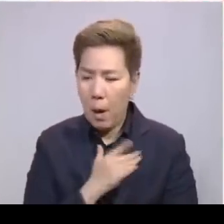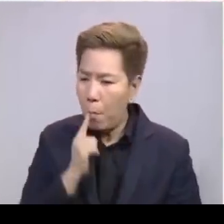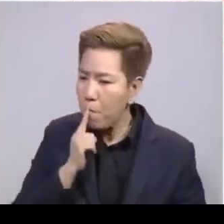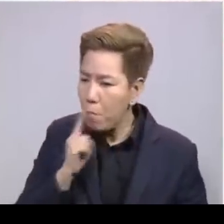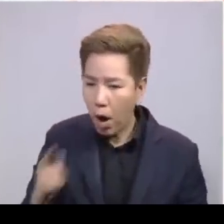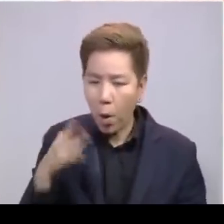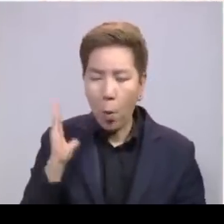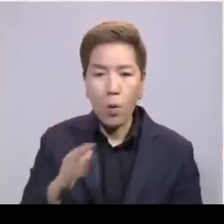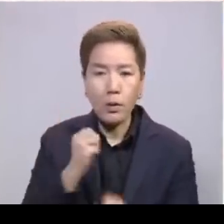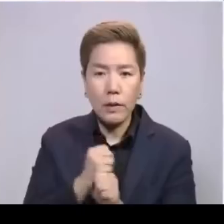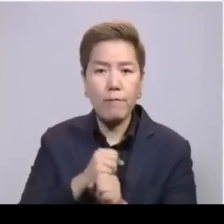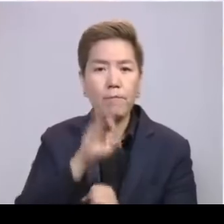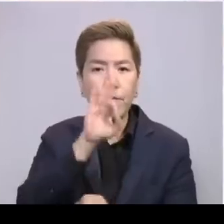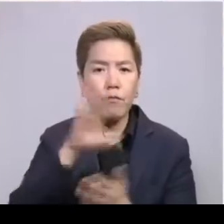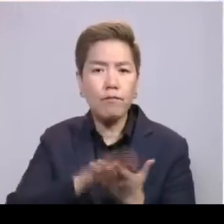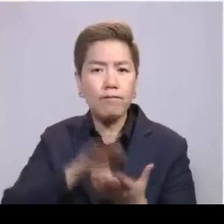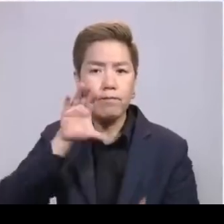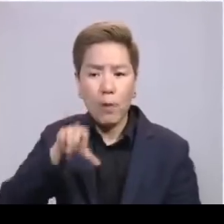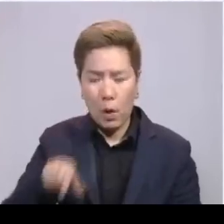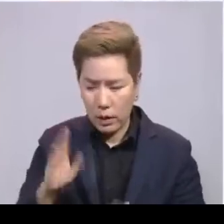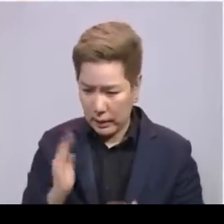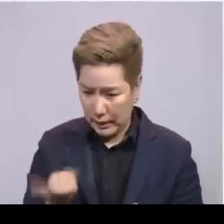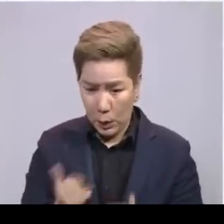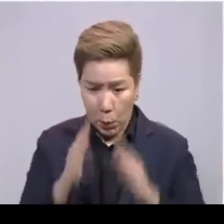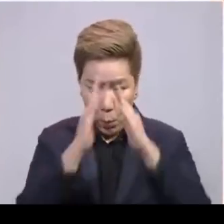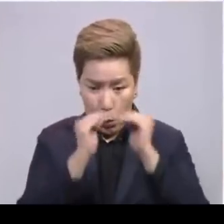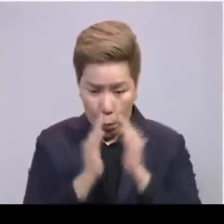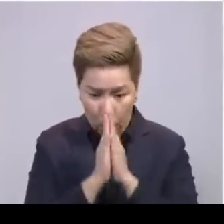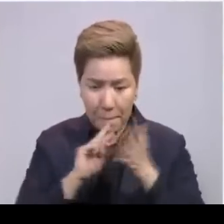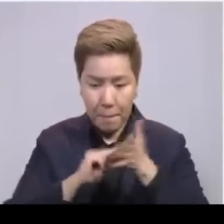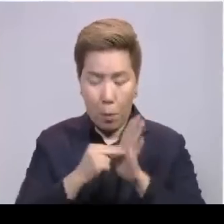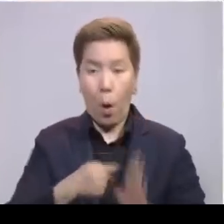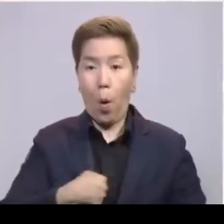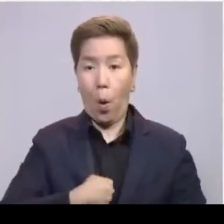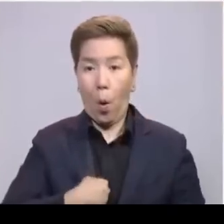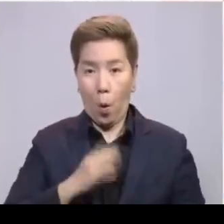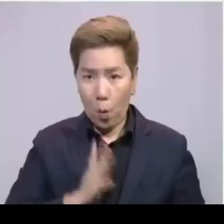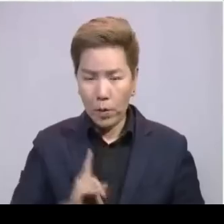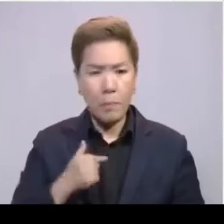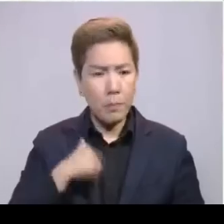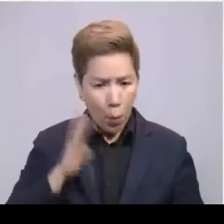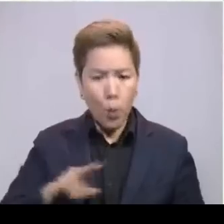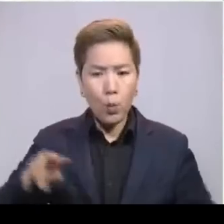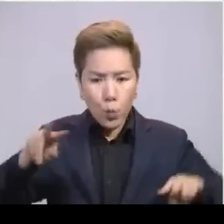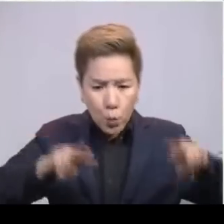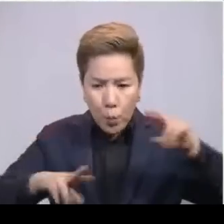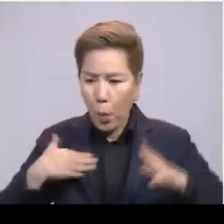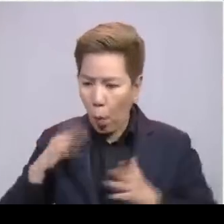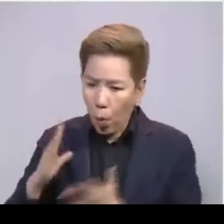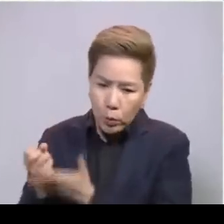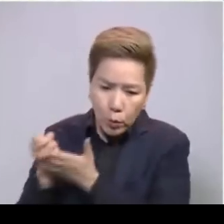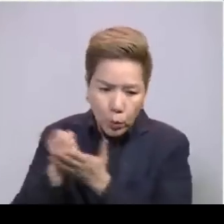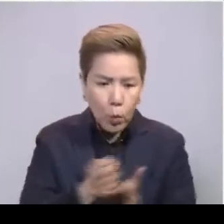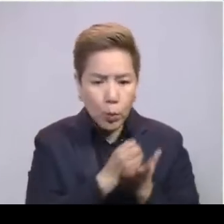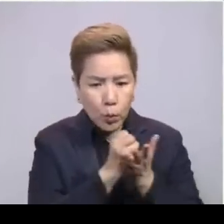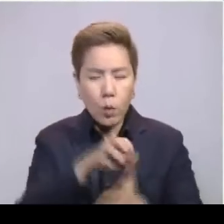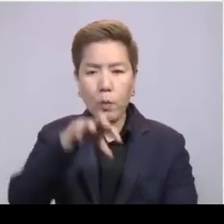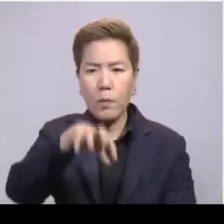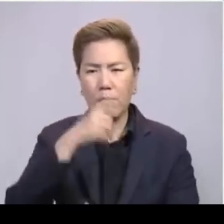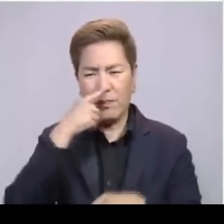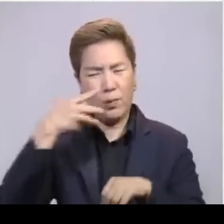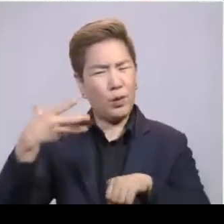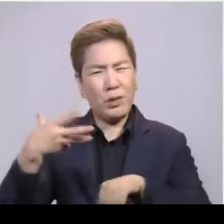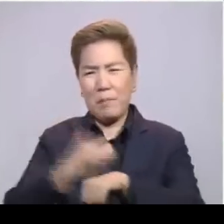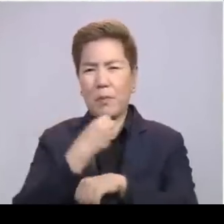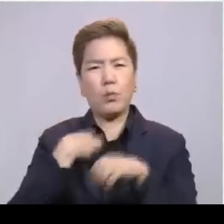ตำหนิแอดมินไปแล้วเพราะว่าวัดไม่ใช่ของอาตมาคนเดียววัดมีผู้อุปถัมภ์มีผู้ดูแลอย่านำวัดไปยุ่งเกี่ยวกับการเมือง